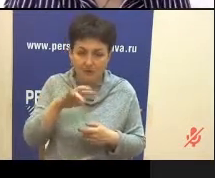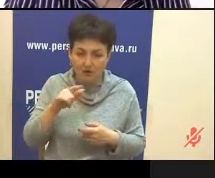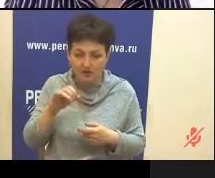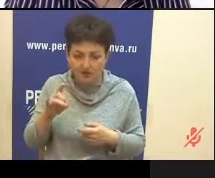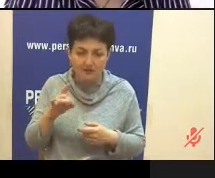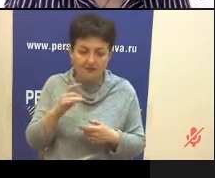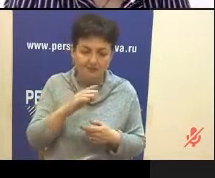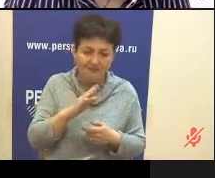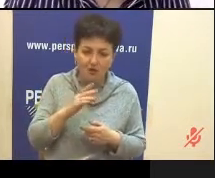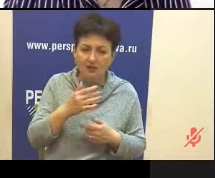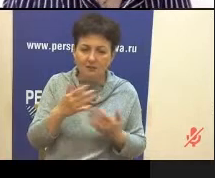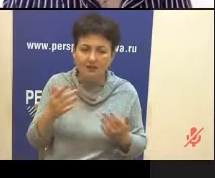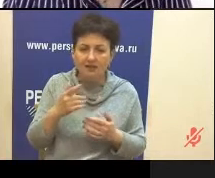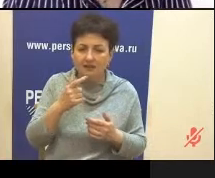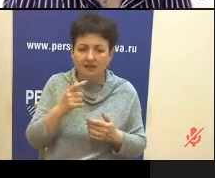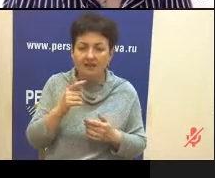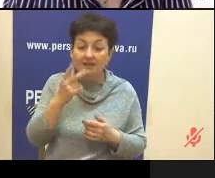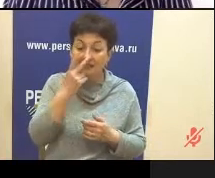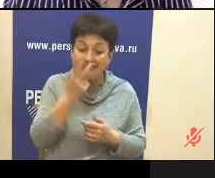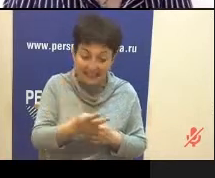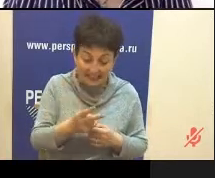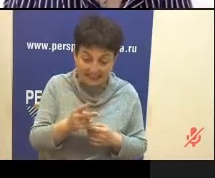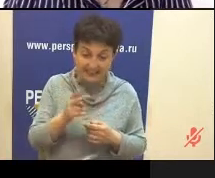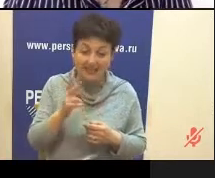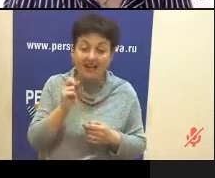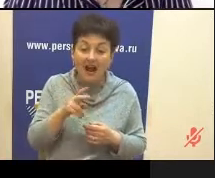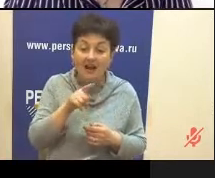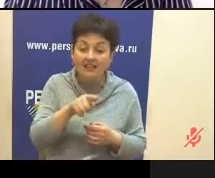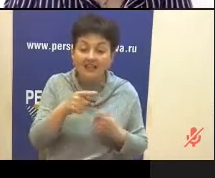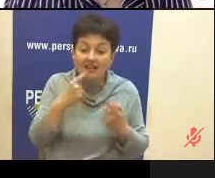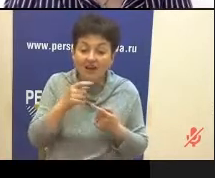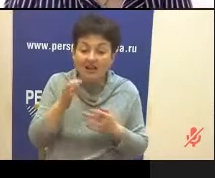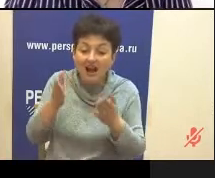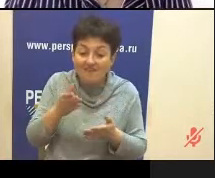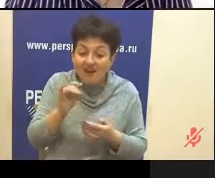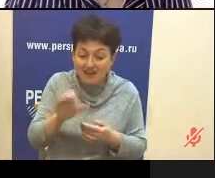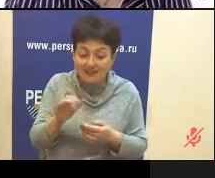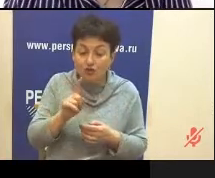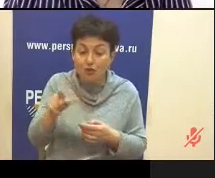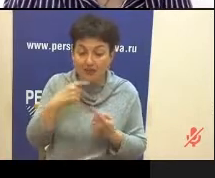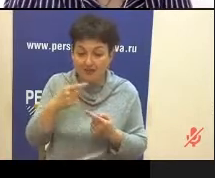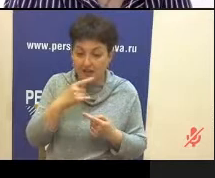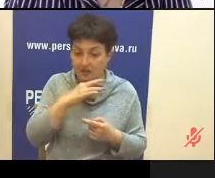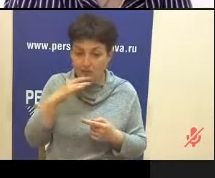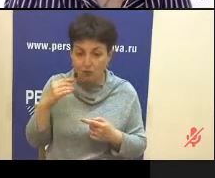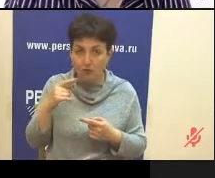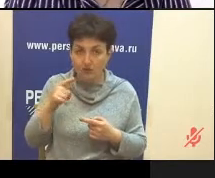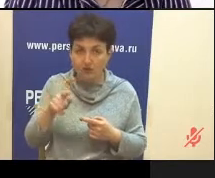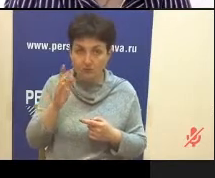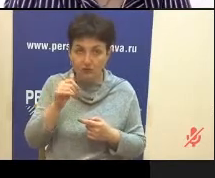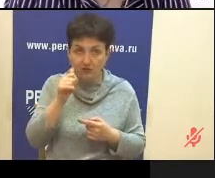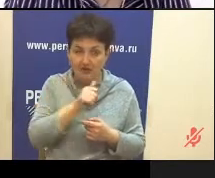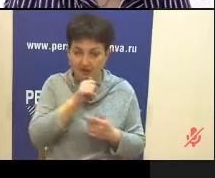блогерами, влогерами и кем угодно. Загляните, как они говорят о вас и что они говорят о вас. Многие могут на самом деле